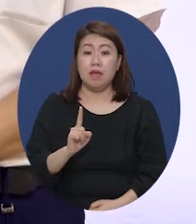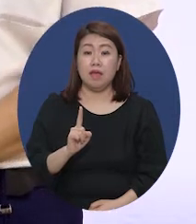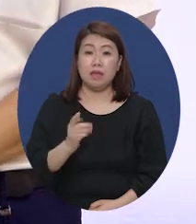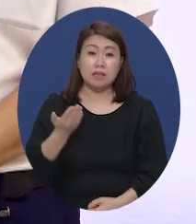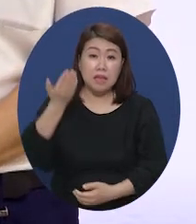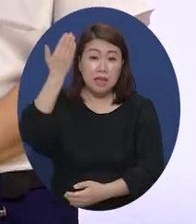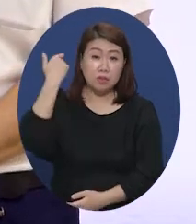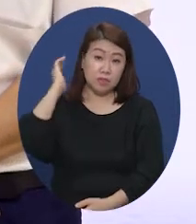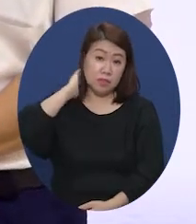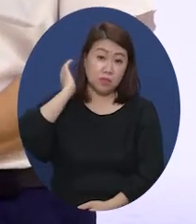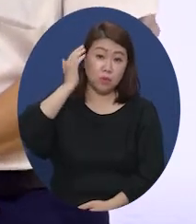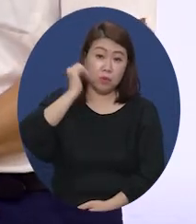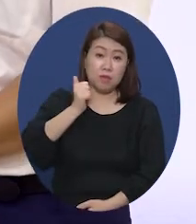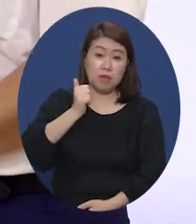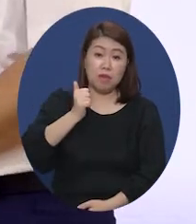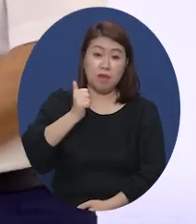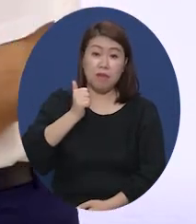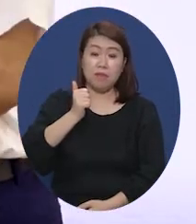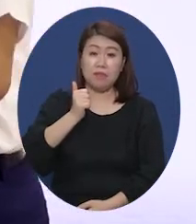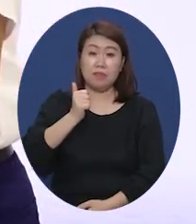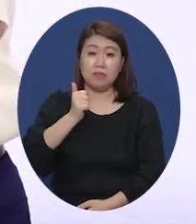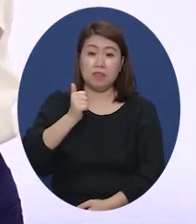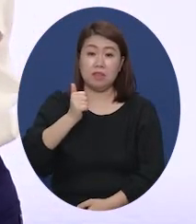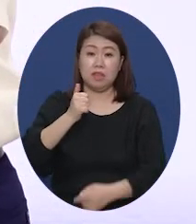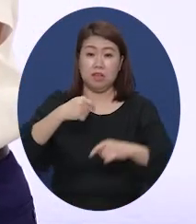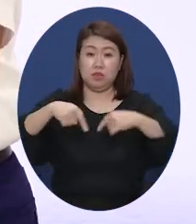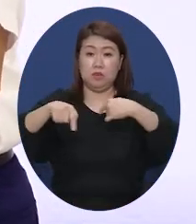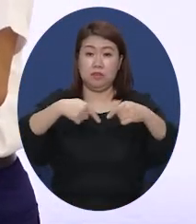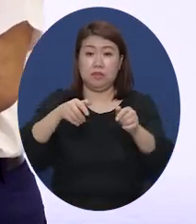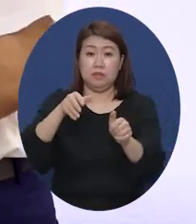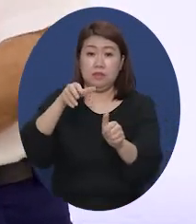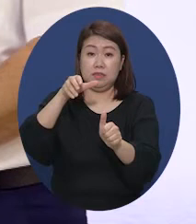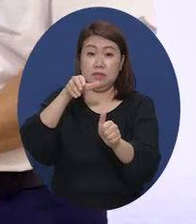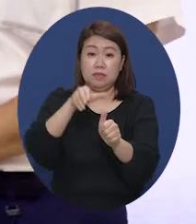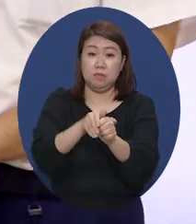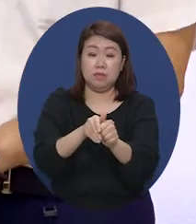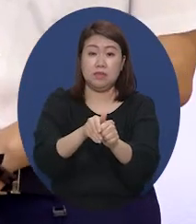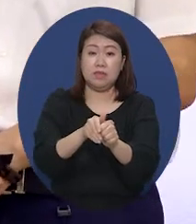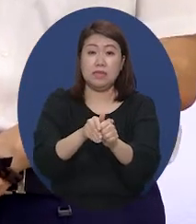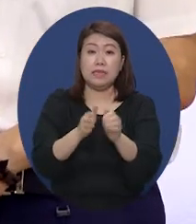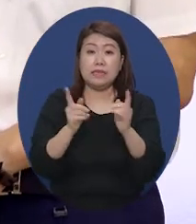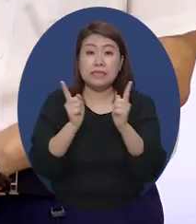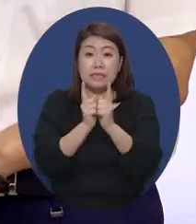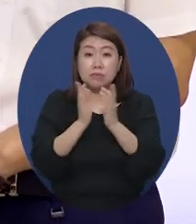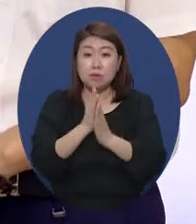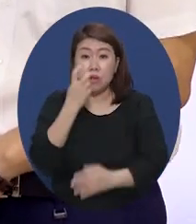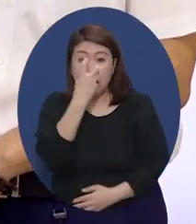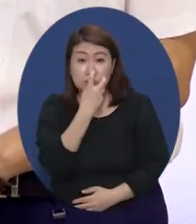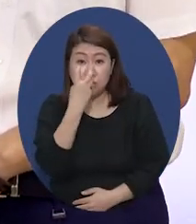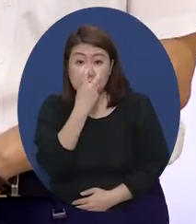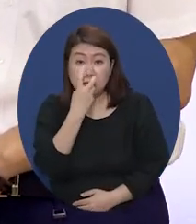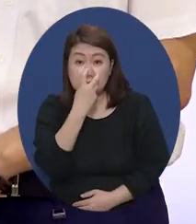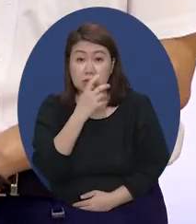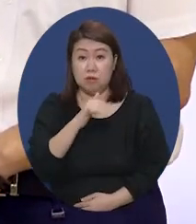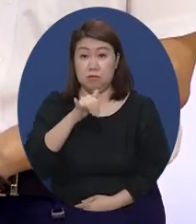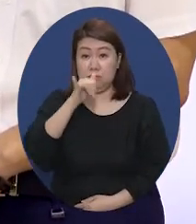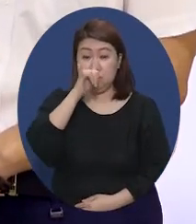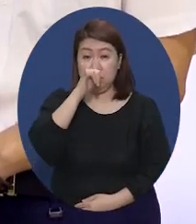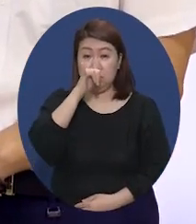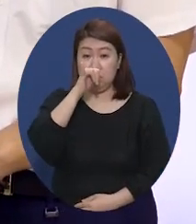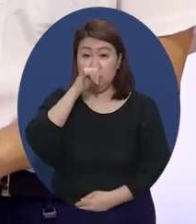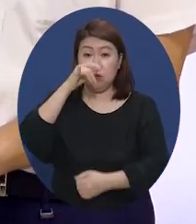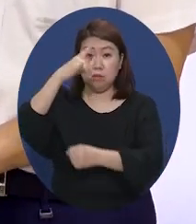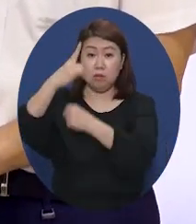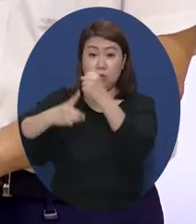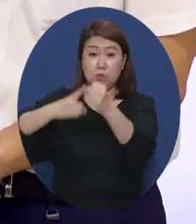방문한 적이 있던 그 룰라 대통령, 그 대통령이 2003년에 집권해서 아마존에 대한 실질적인 감시를 하기 시작했습니다.